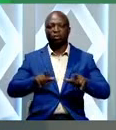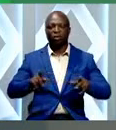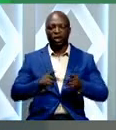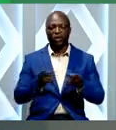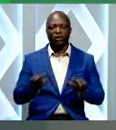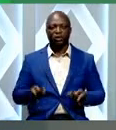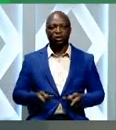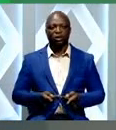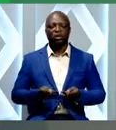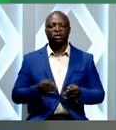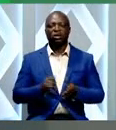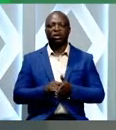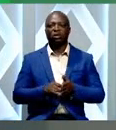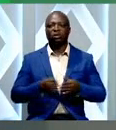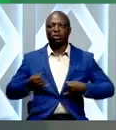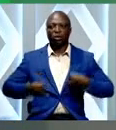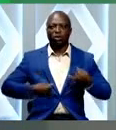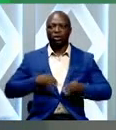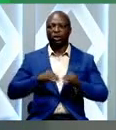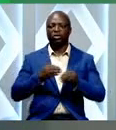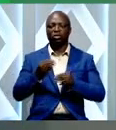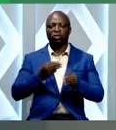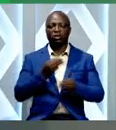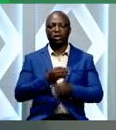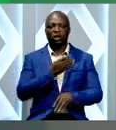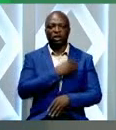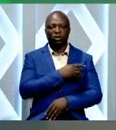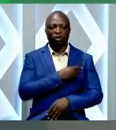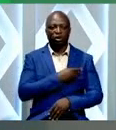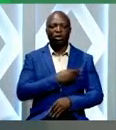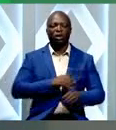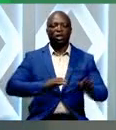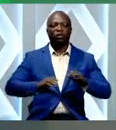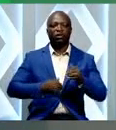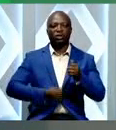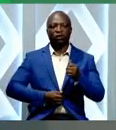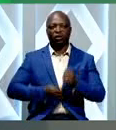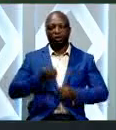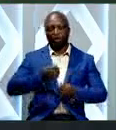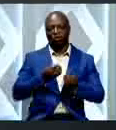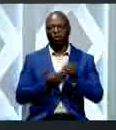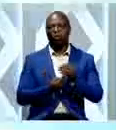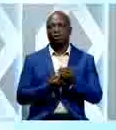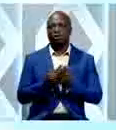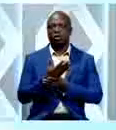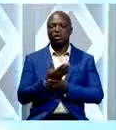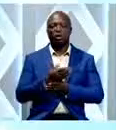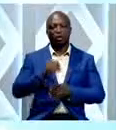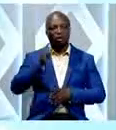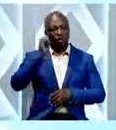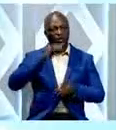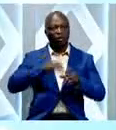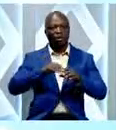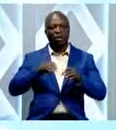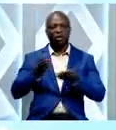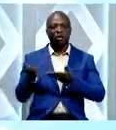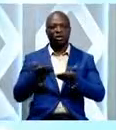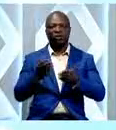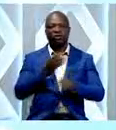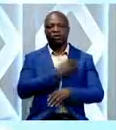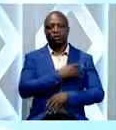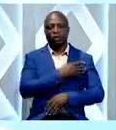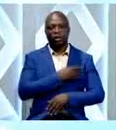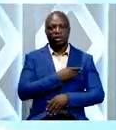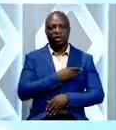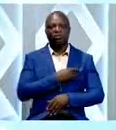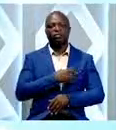qui ravit l'Organisation mondiale des douanes qui compte en faire davantage pour l'épanouissement de la femme dans les services douaniers